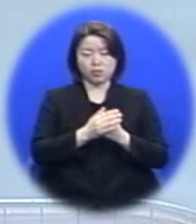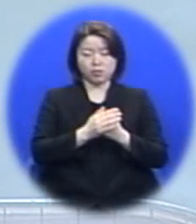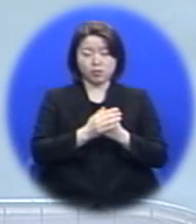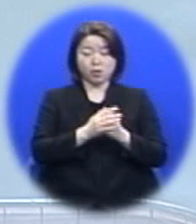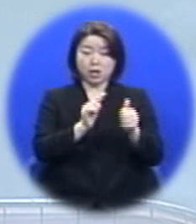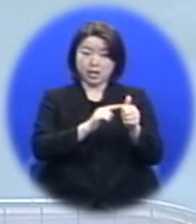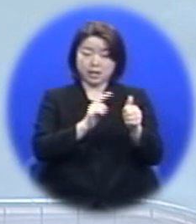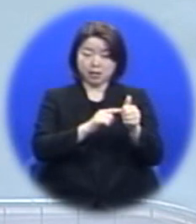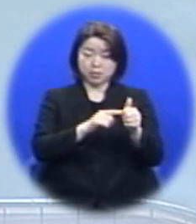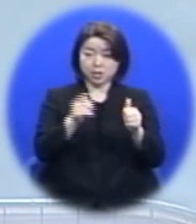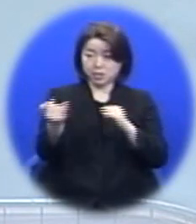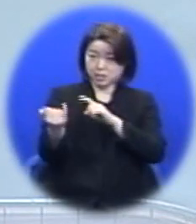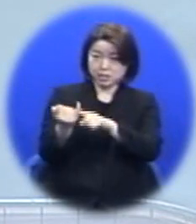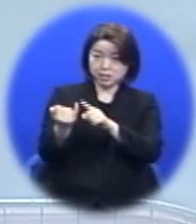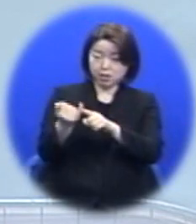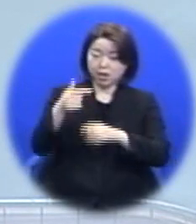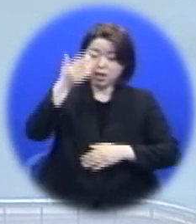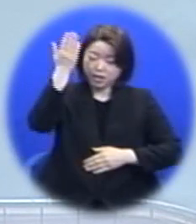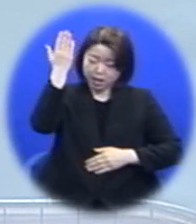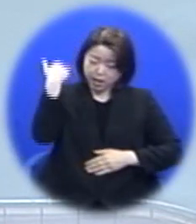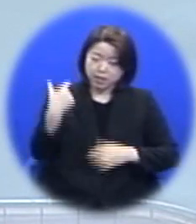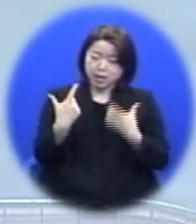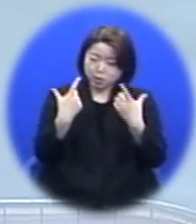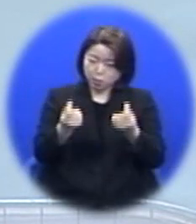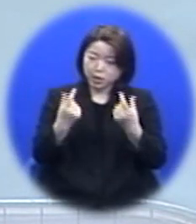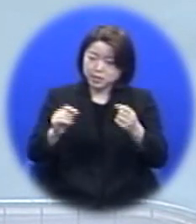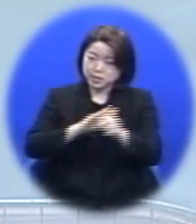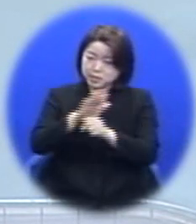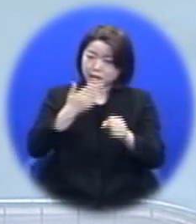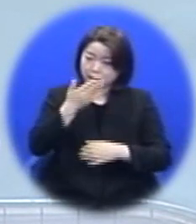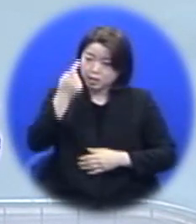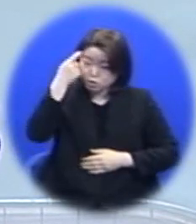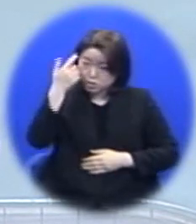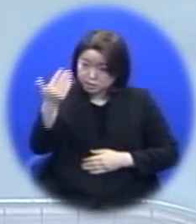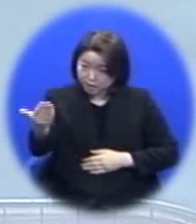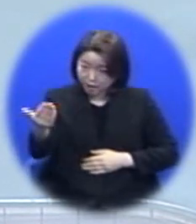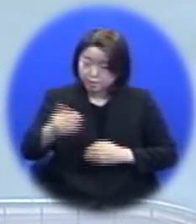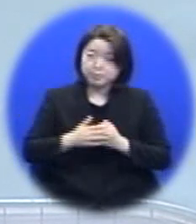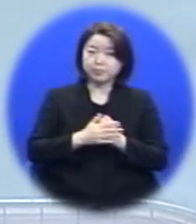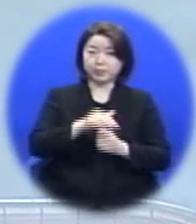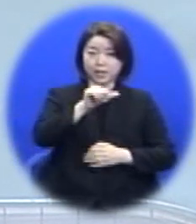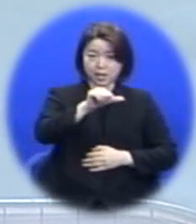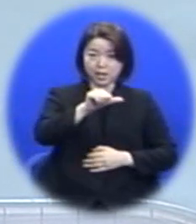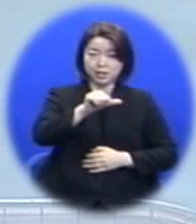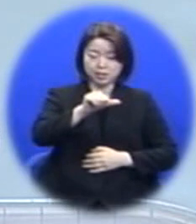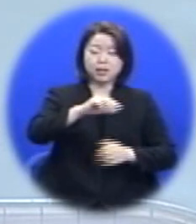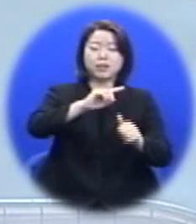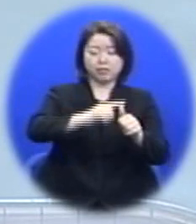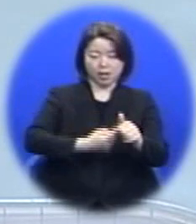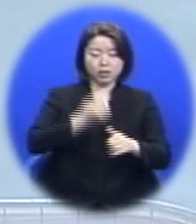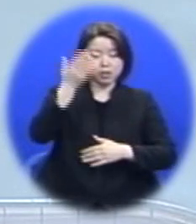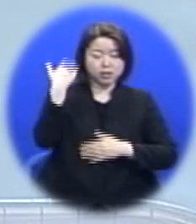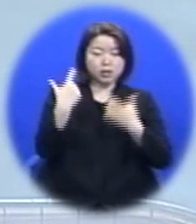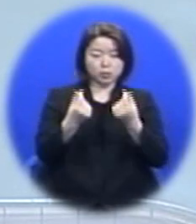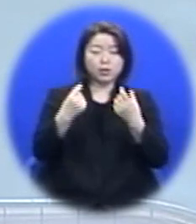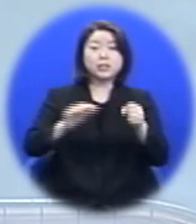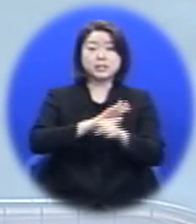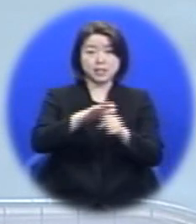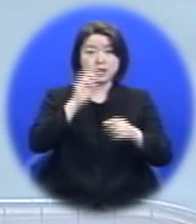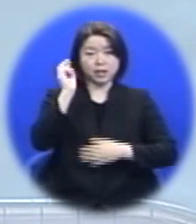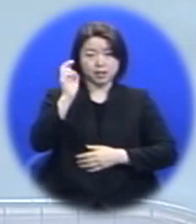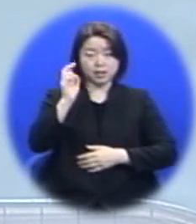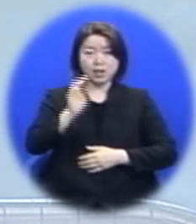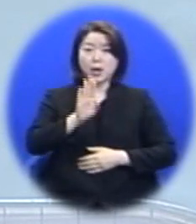그녀를 예전처럼 사랑할 수 있을까? A. 당연히 예전처럼 사랑할 것이다.